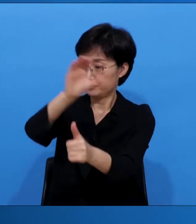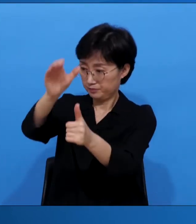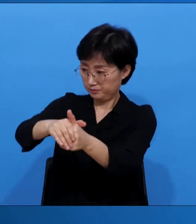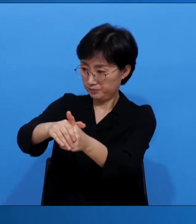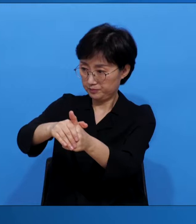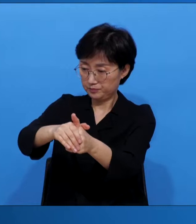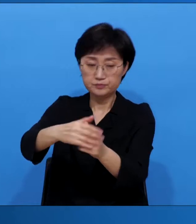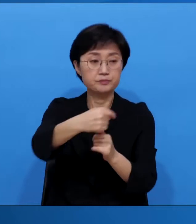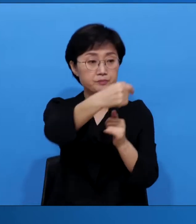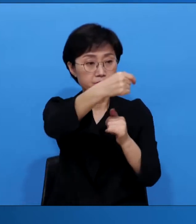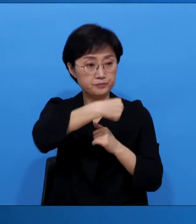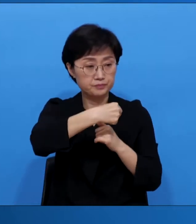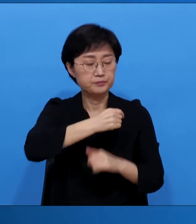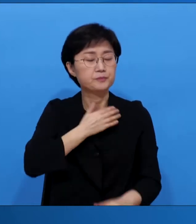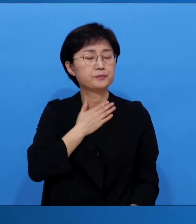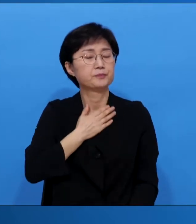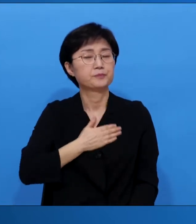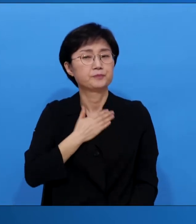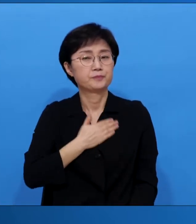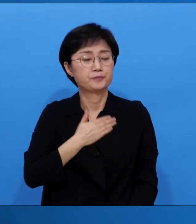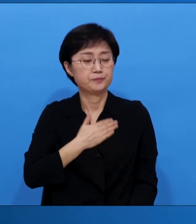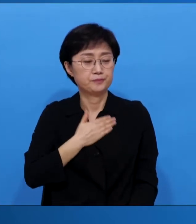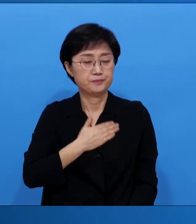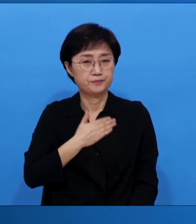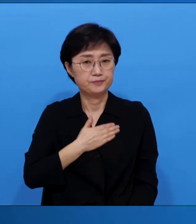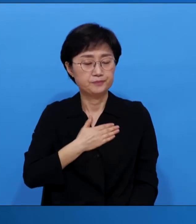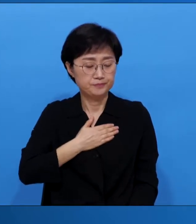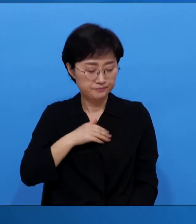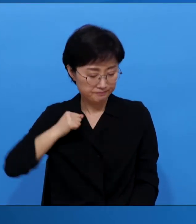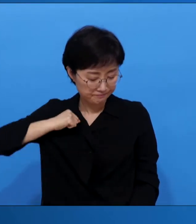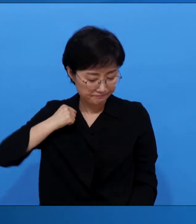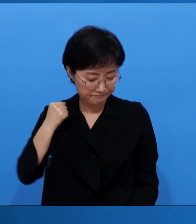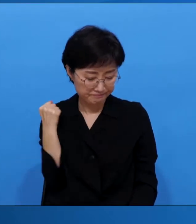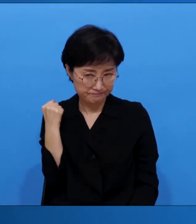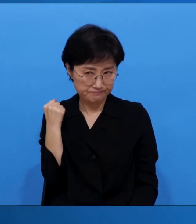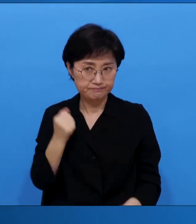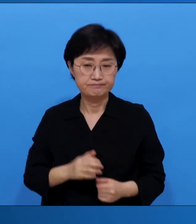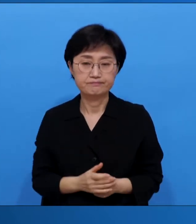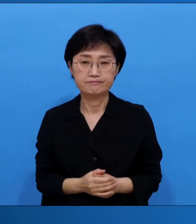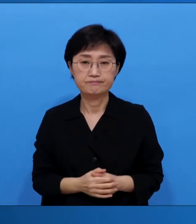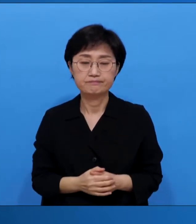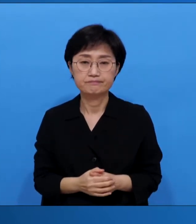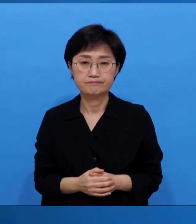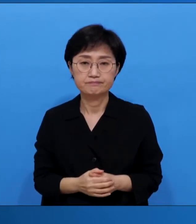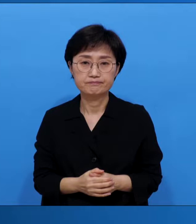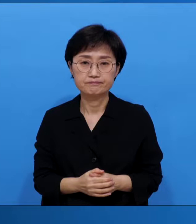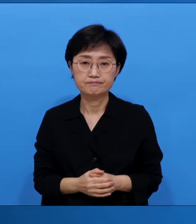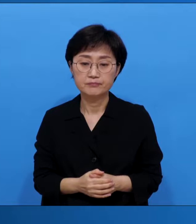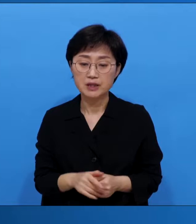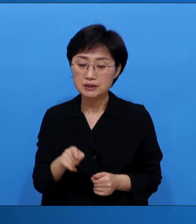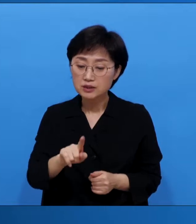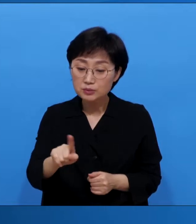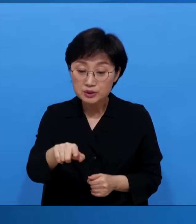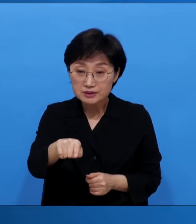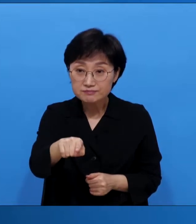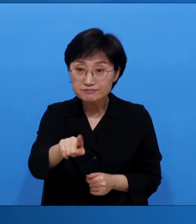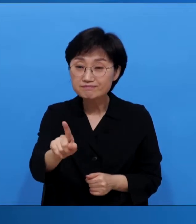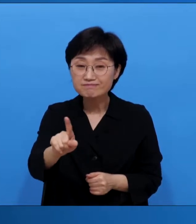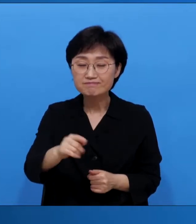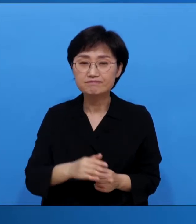I was serving as an associate pastor, the church entrusted a select region for me. 지금 부산에 가면 있습니다.